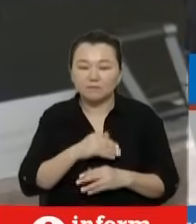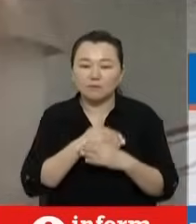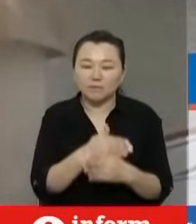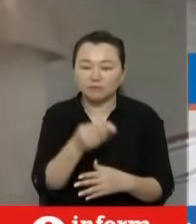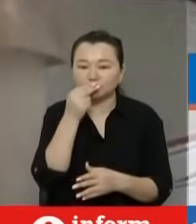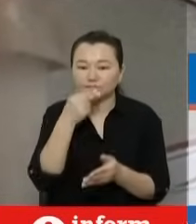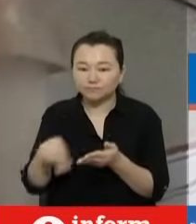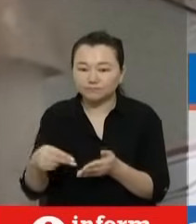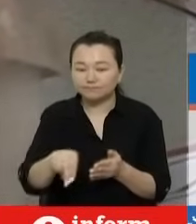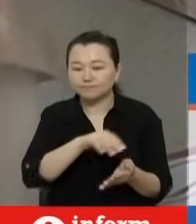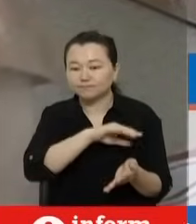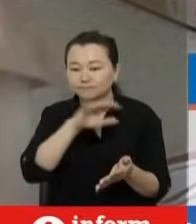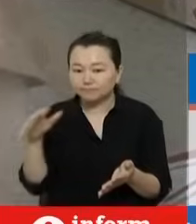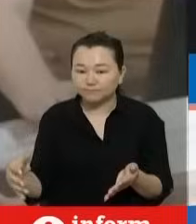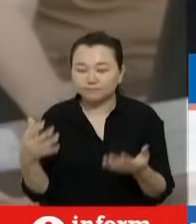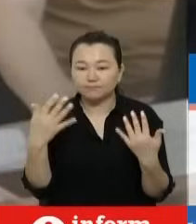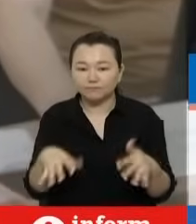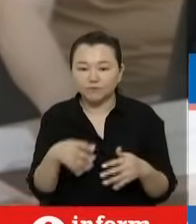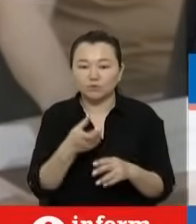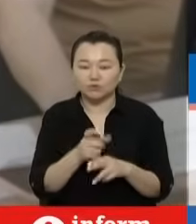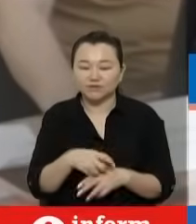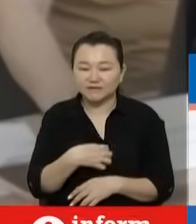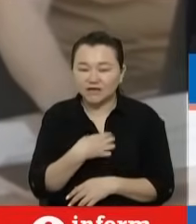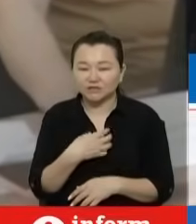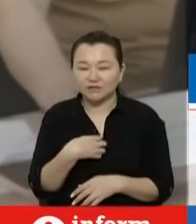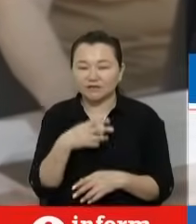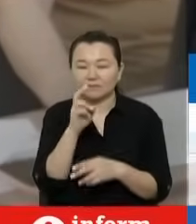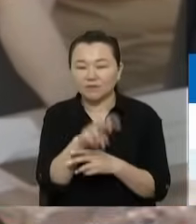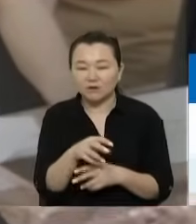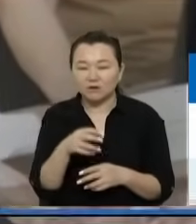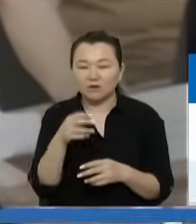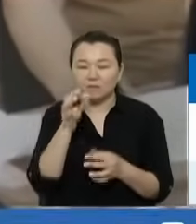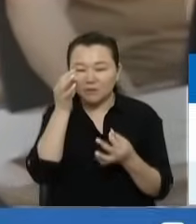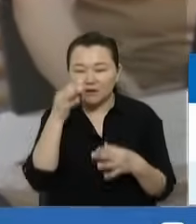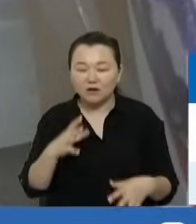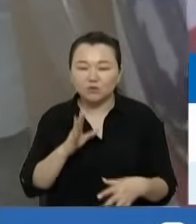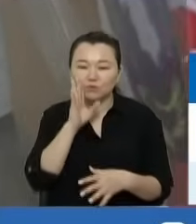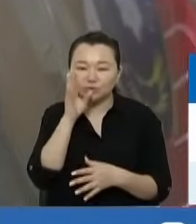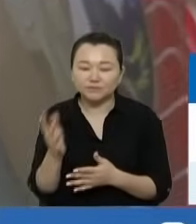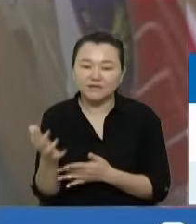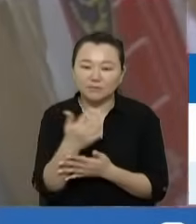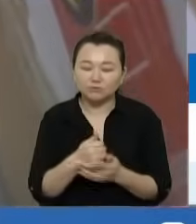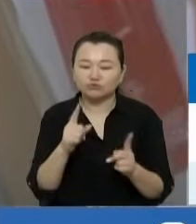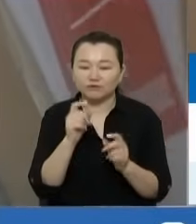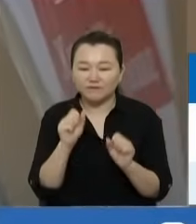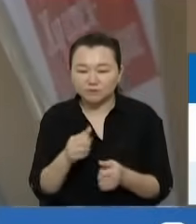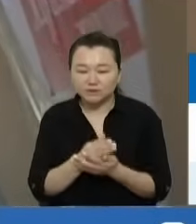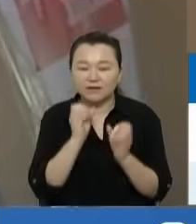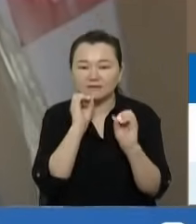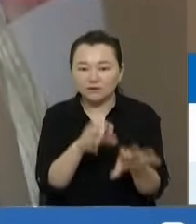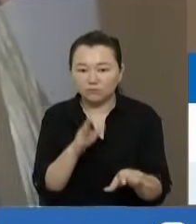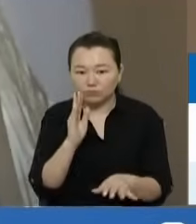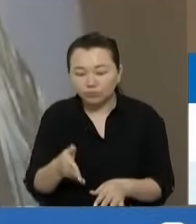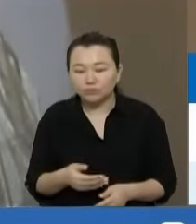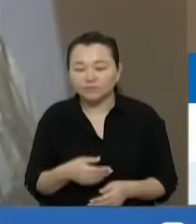купили там. Конечно, очень страшно. Поэтому я вообще всю ночь не спала. Говорю, утром идем, соберем. Что есть возможность, я отдадим. Как бы,